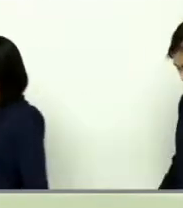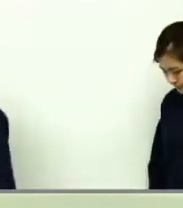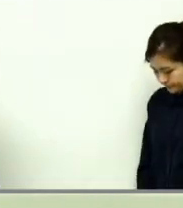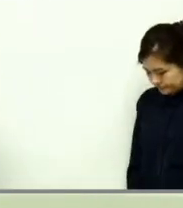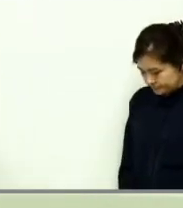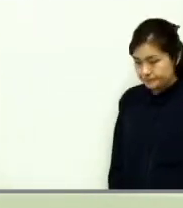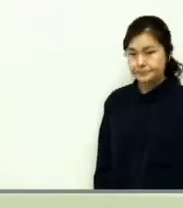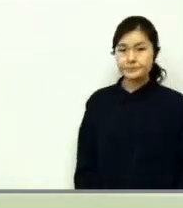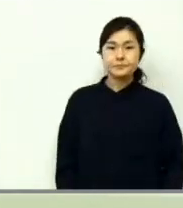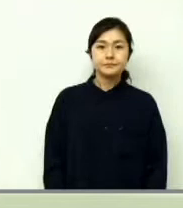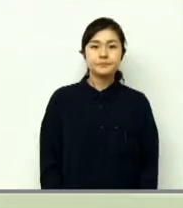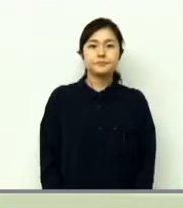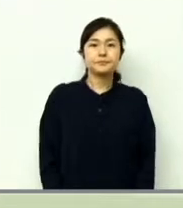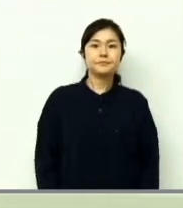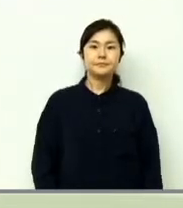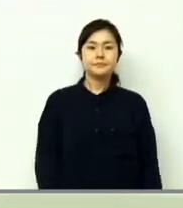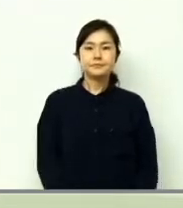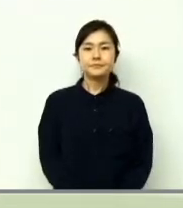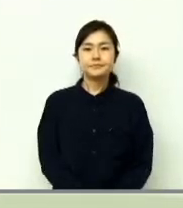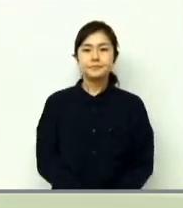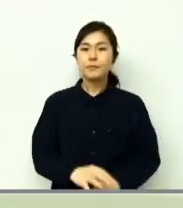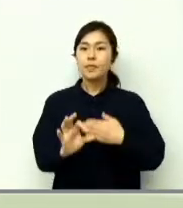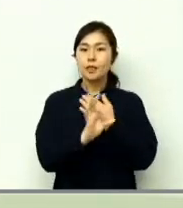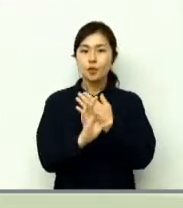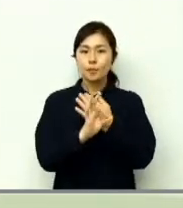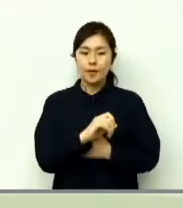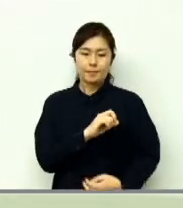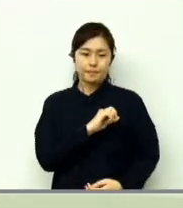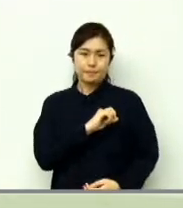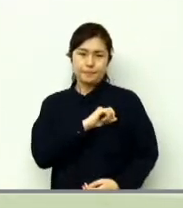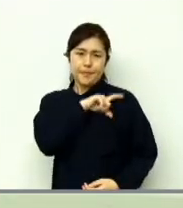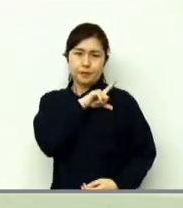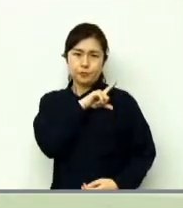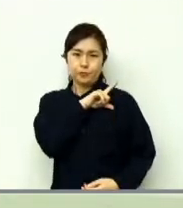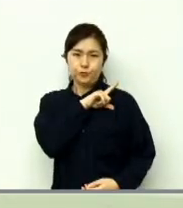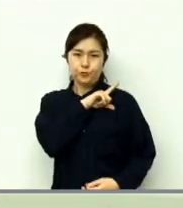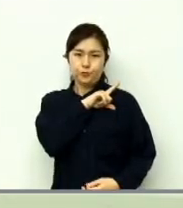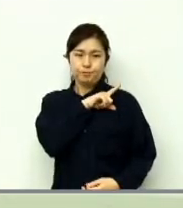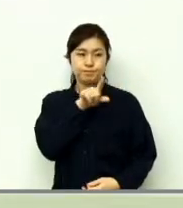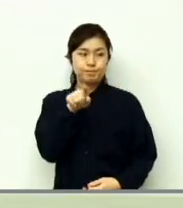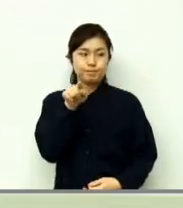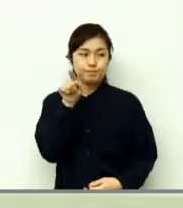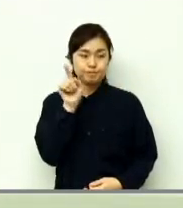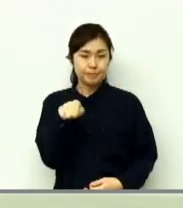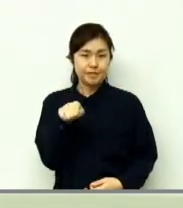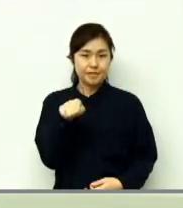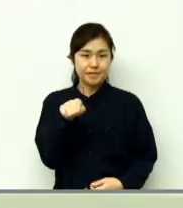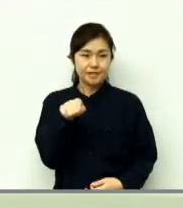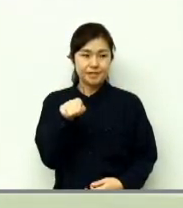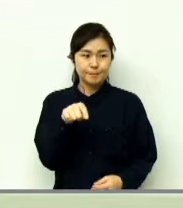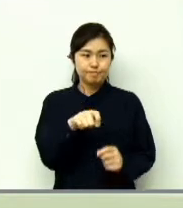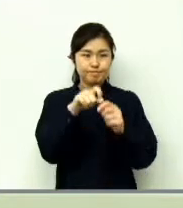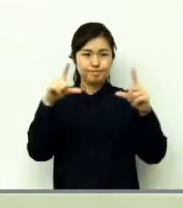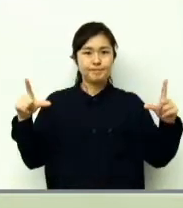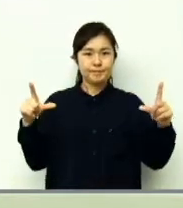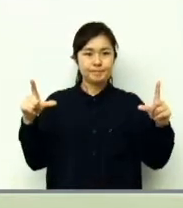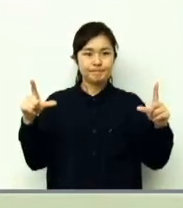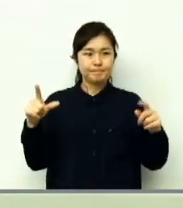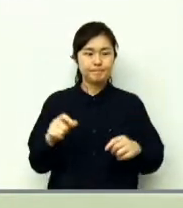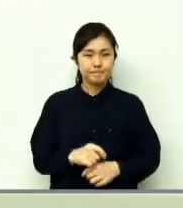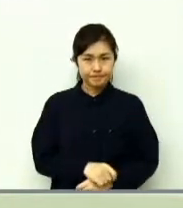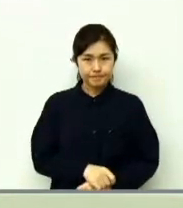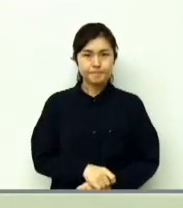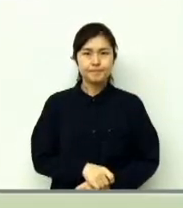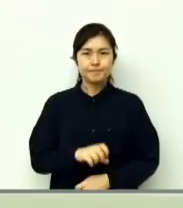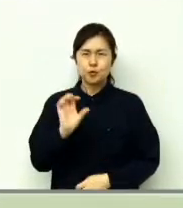ので、ここで例えば発熱のところを選択をしますと、発熱の画面になり、緊急性が高い症